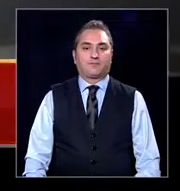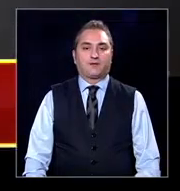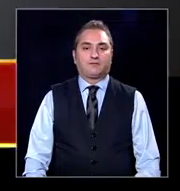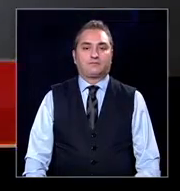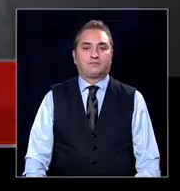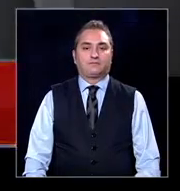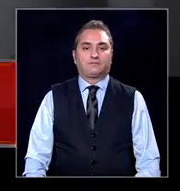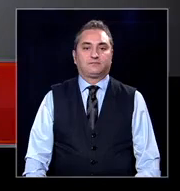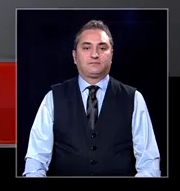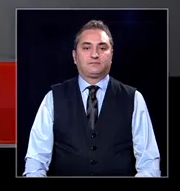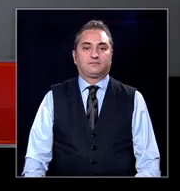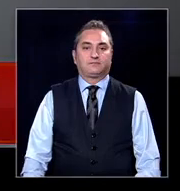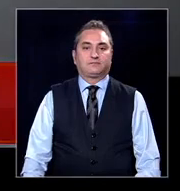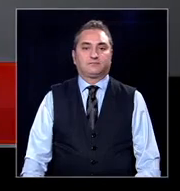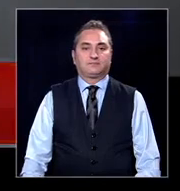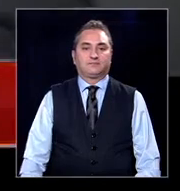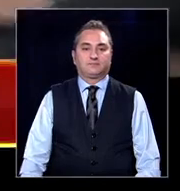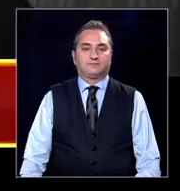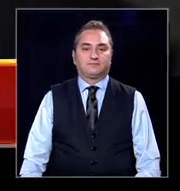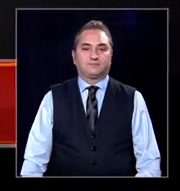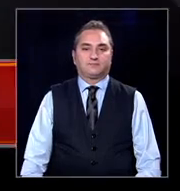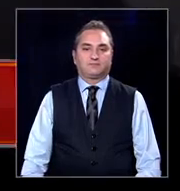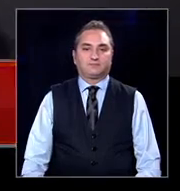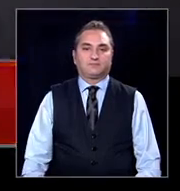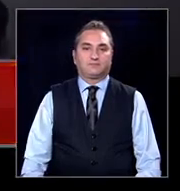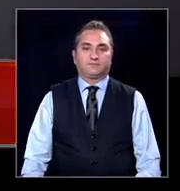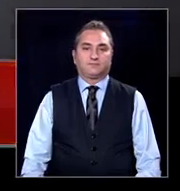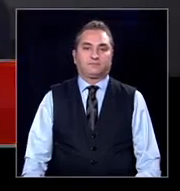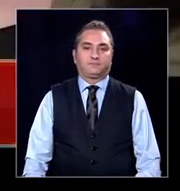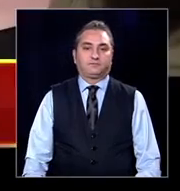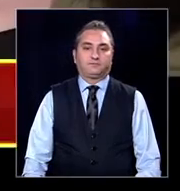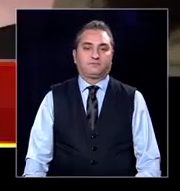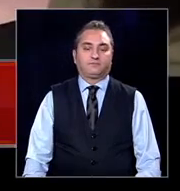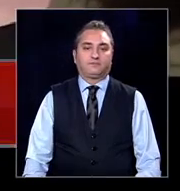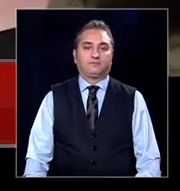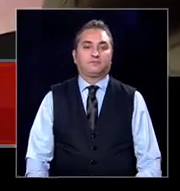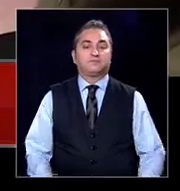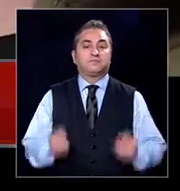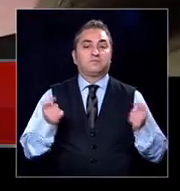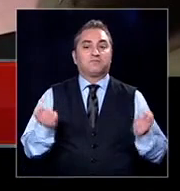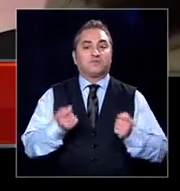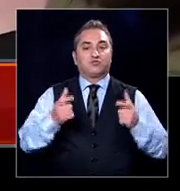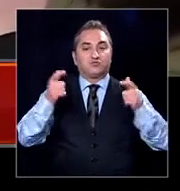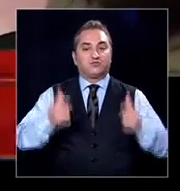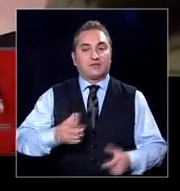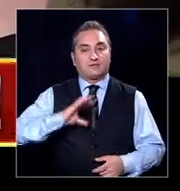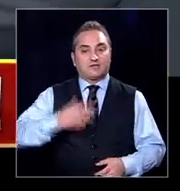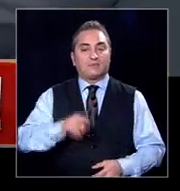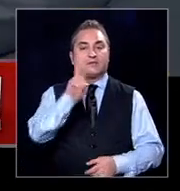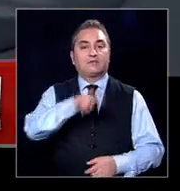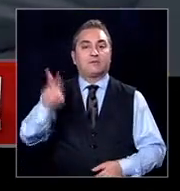Saklama. iş yeri sahibi dahil 27